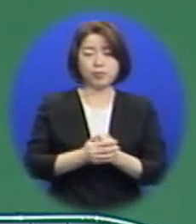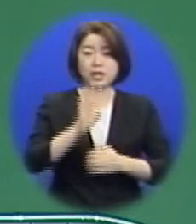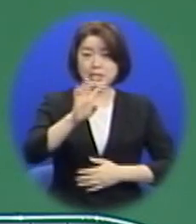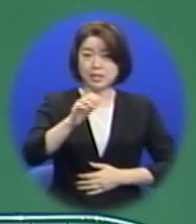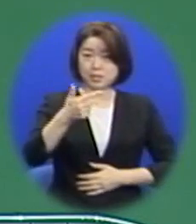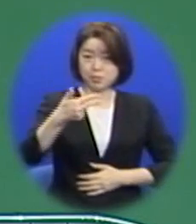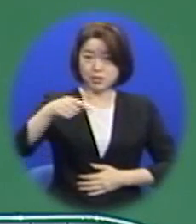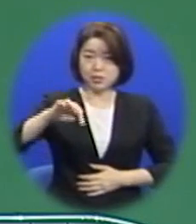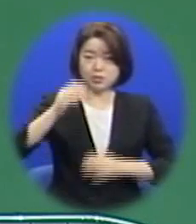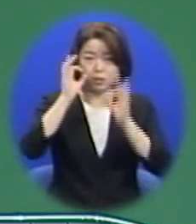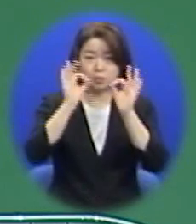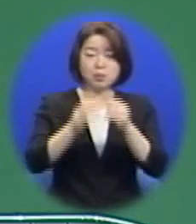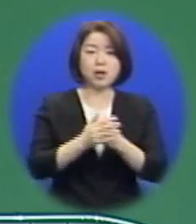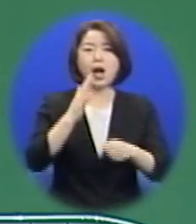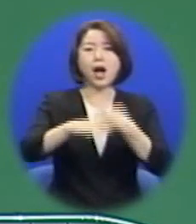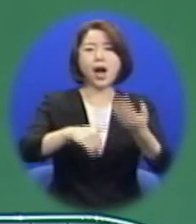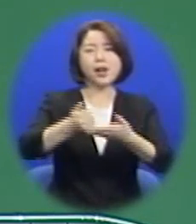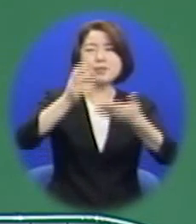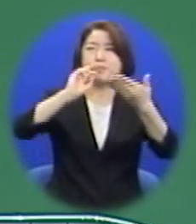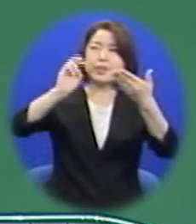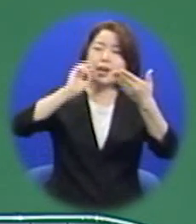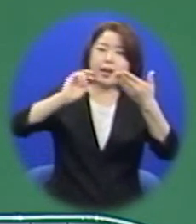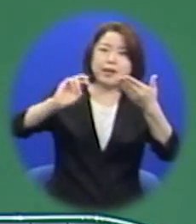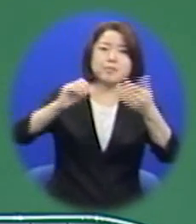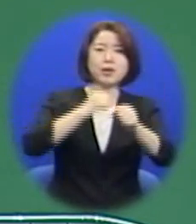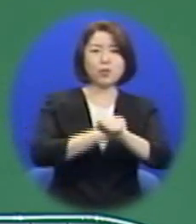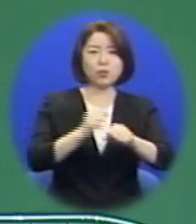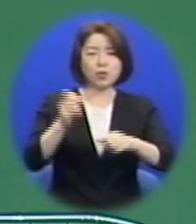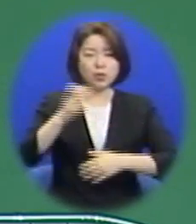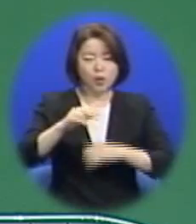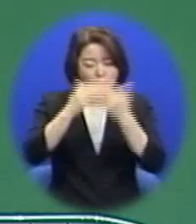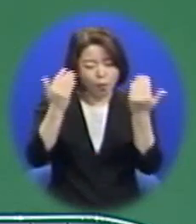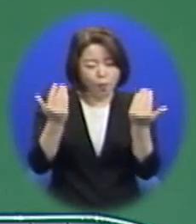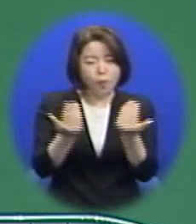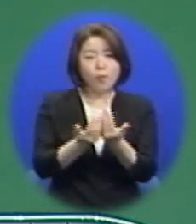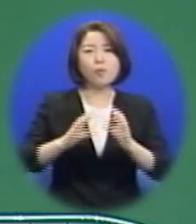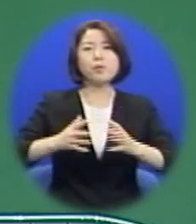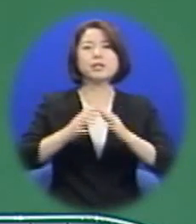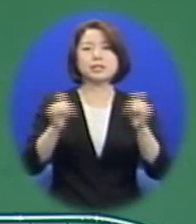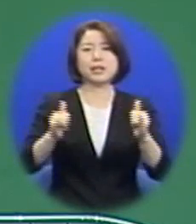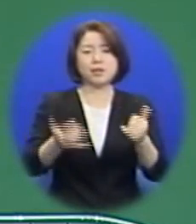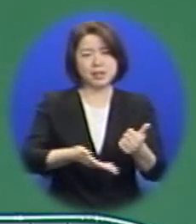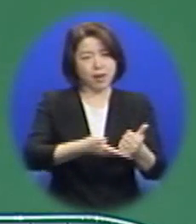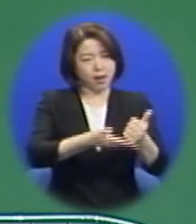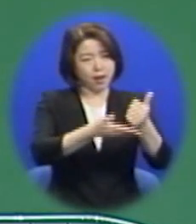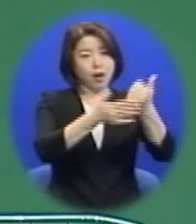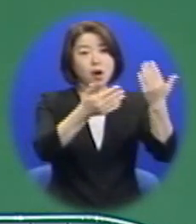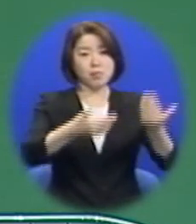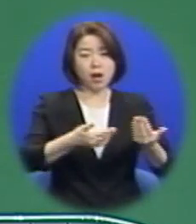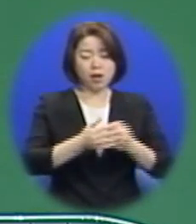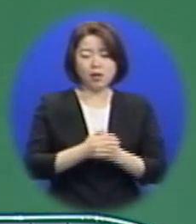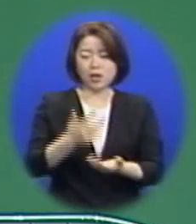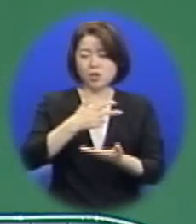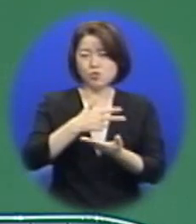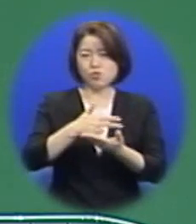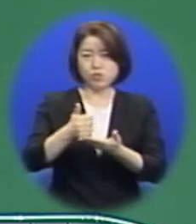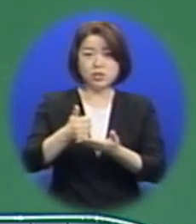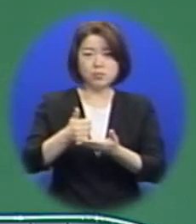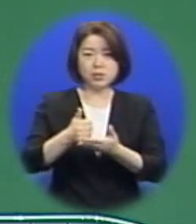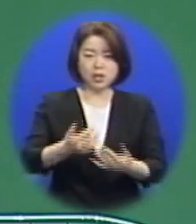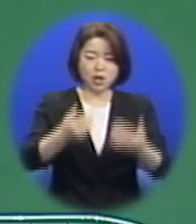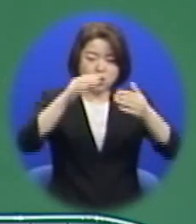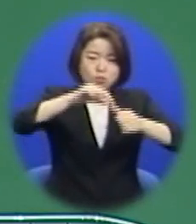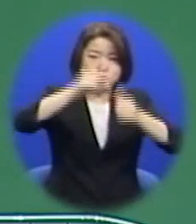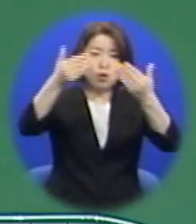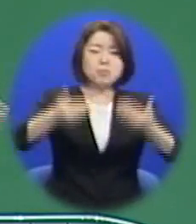보면 하나님을 찬미하며 또 온 백성에게 칭송을 받으니 주께서 구원받는 사람을